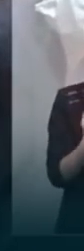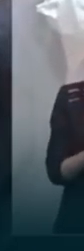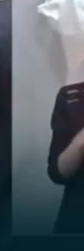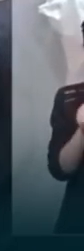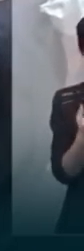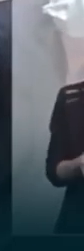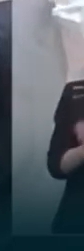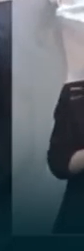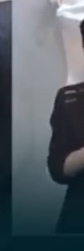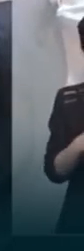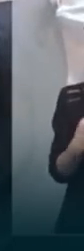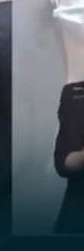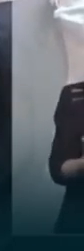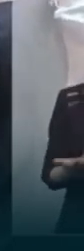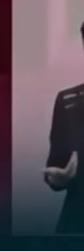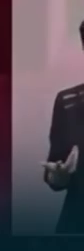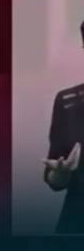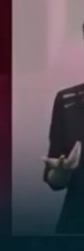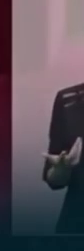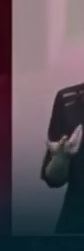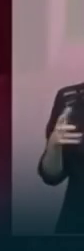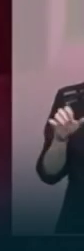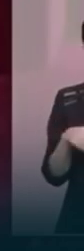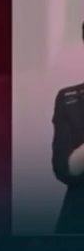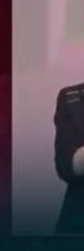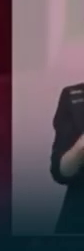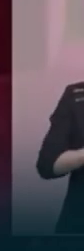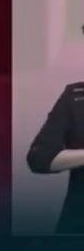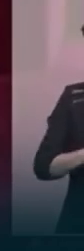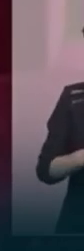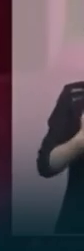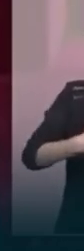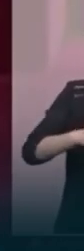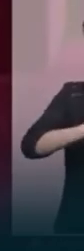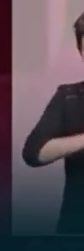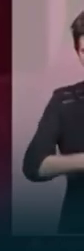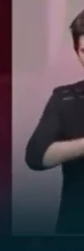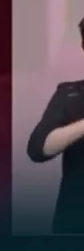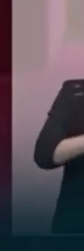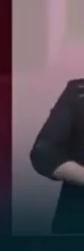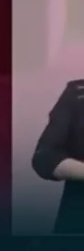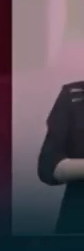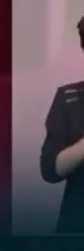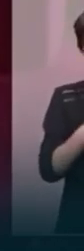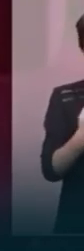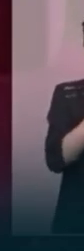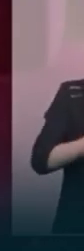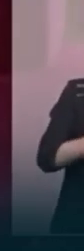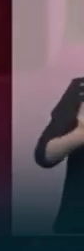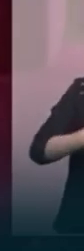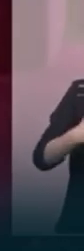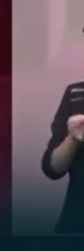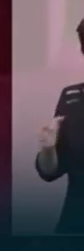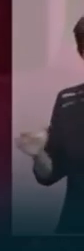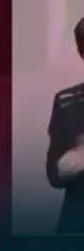habilement doubler ce montant pour en finir avec les CDD, passer à des titularisations, passer du temps partiel subi à des temps complets,